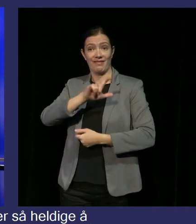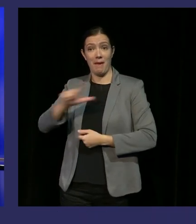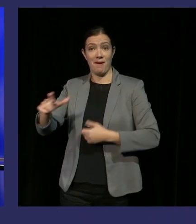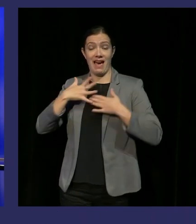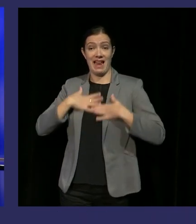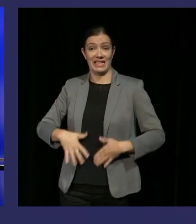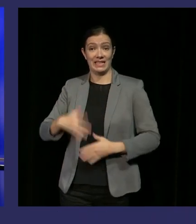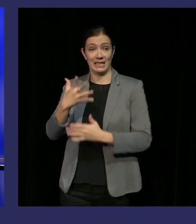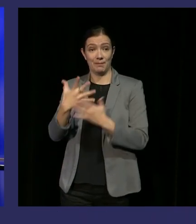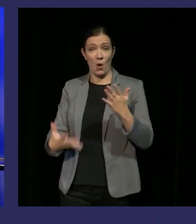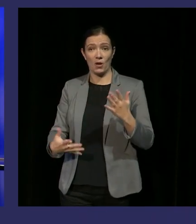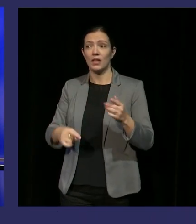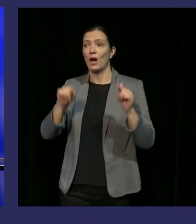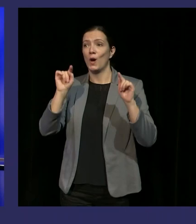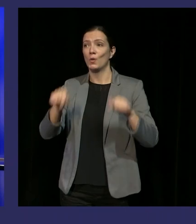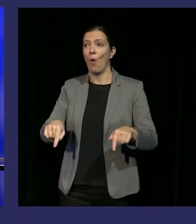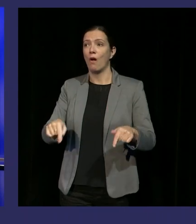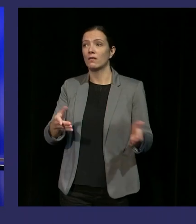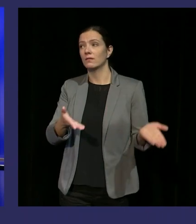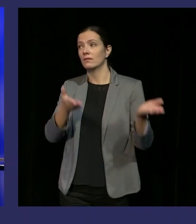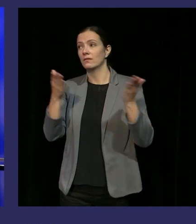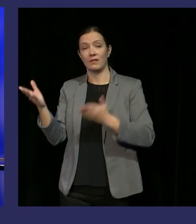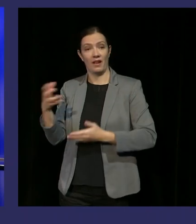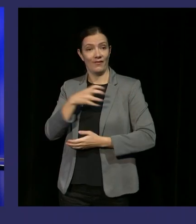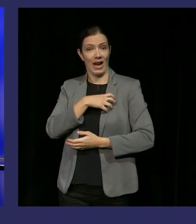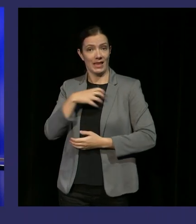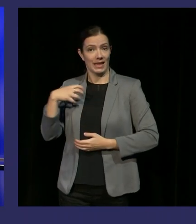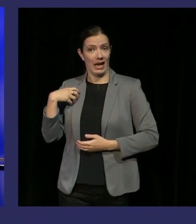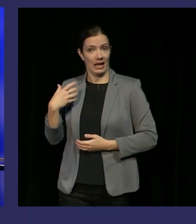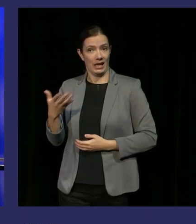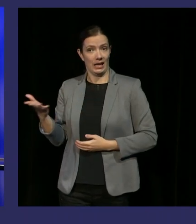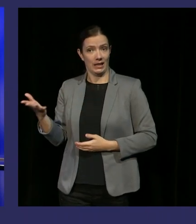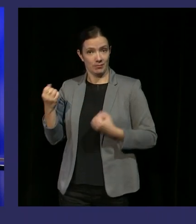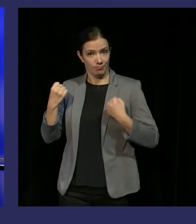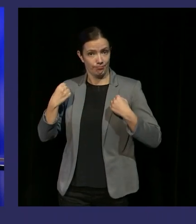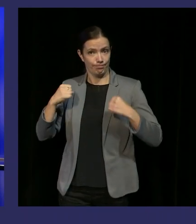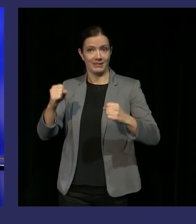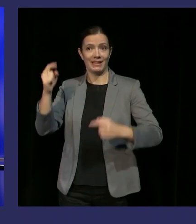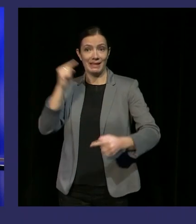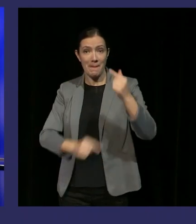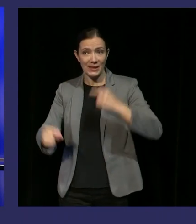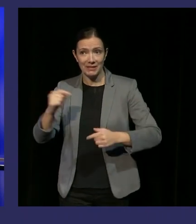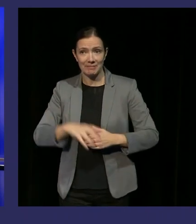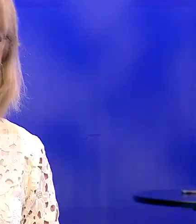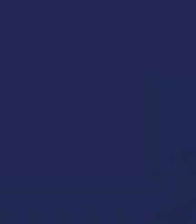helsespråk. Da gir jeg ordet til Fredrik, og så kjører vi debatt.